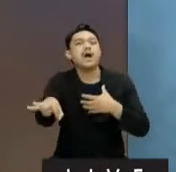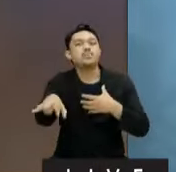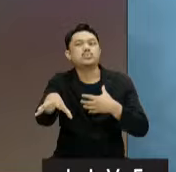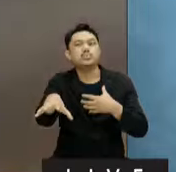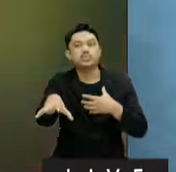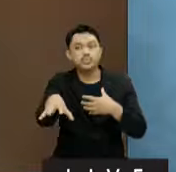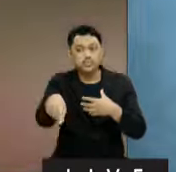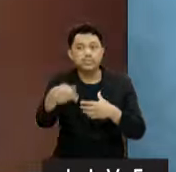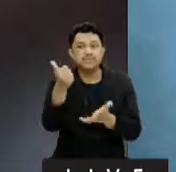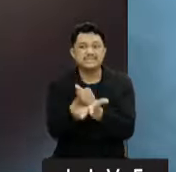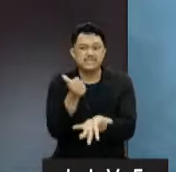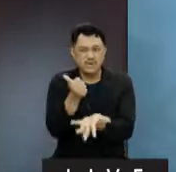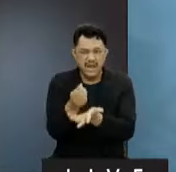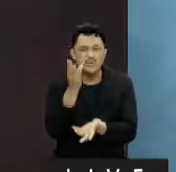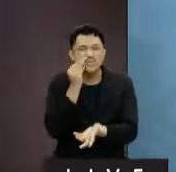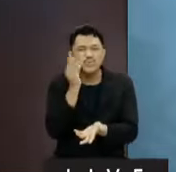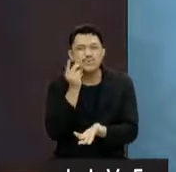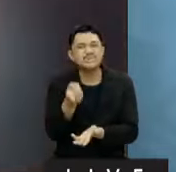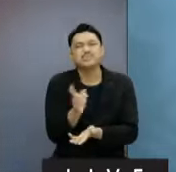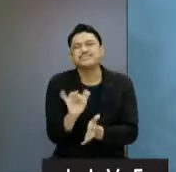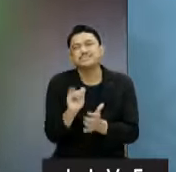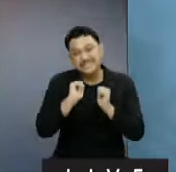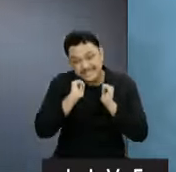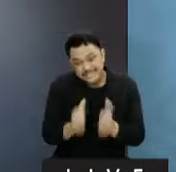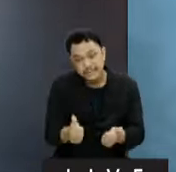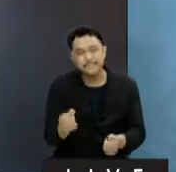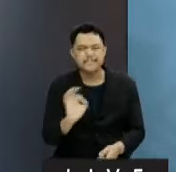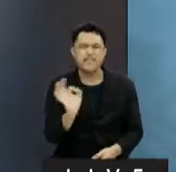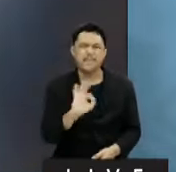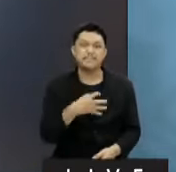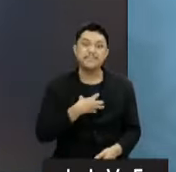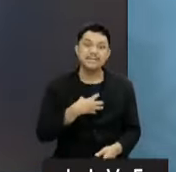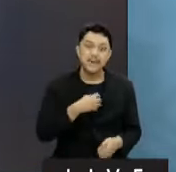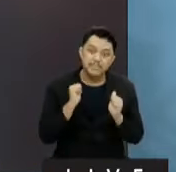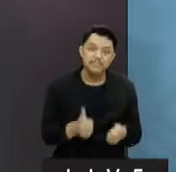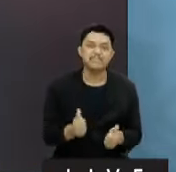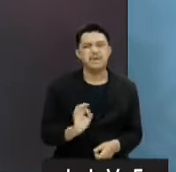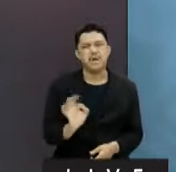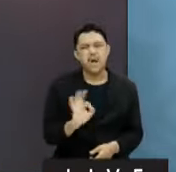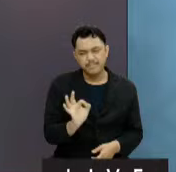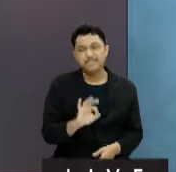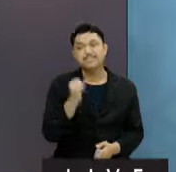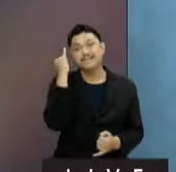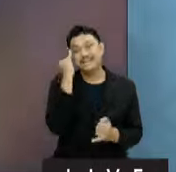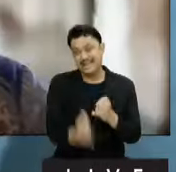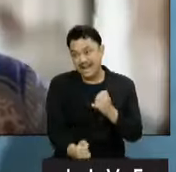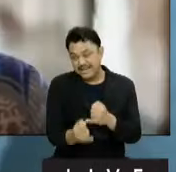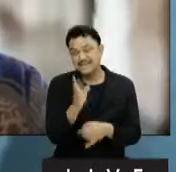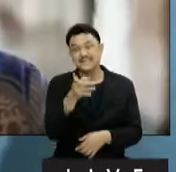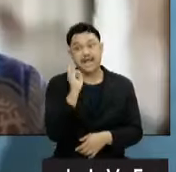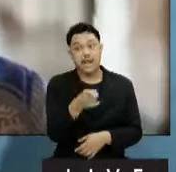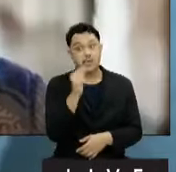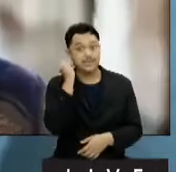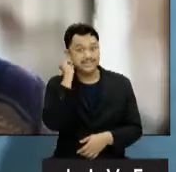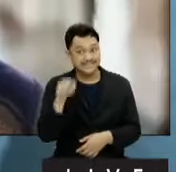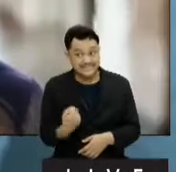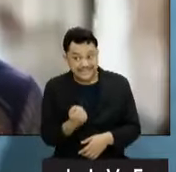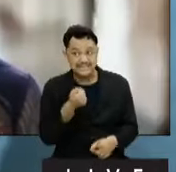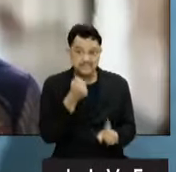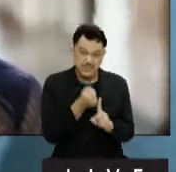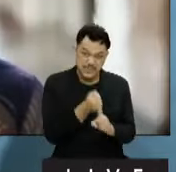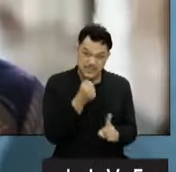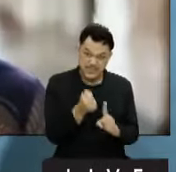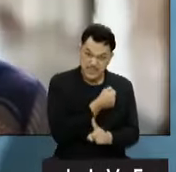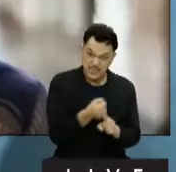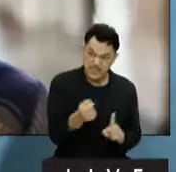pada usia tersebut. Terakhir barangkali Mbak Uli, kalau seorang istri sudah mendapatkan kekerasan fisik, begitu ya, apa